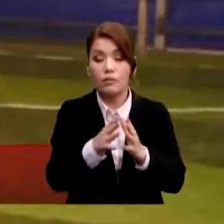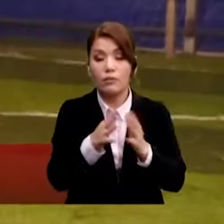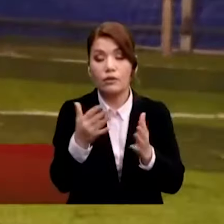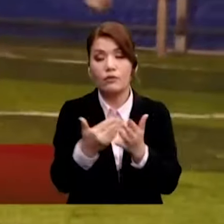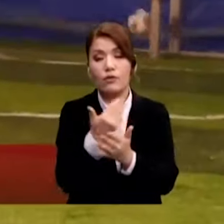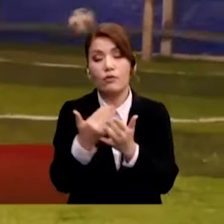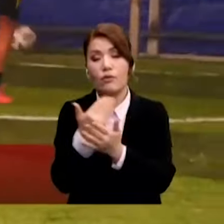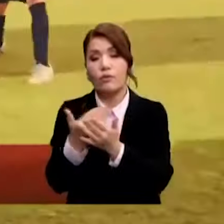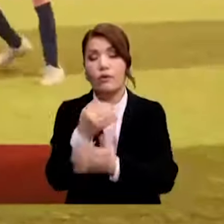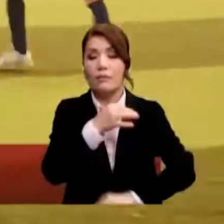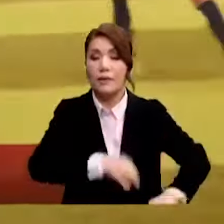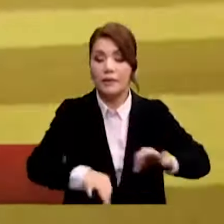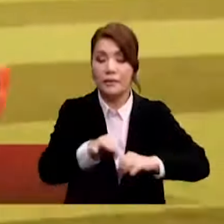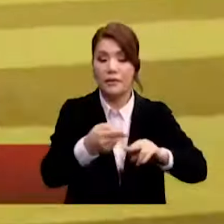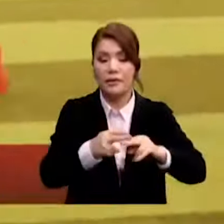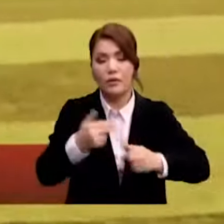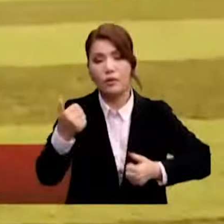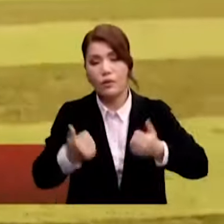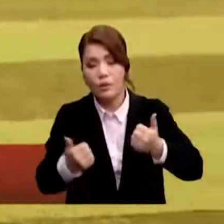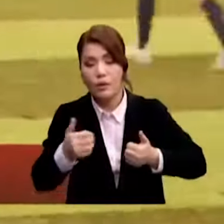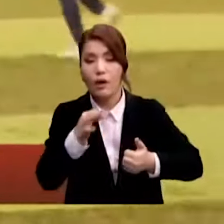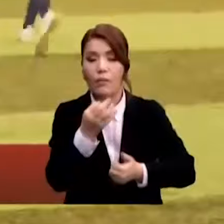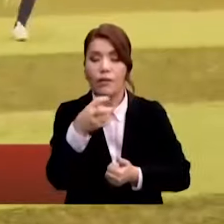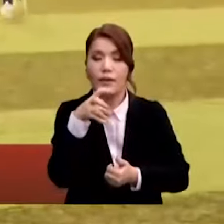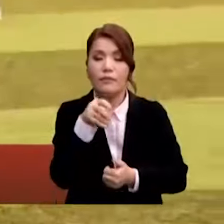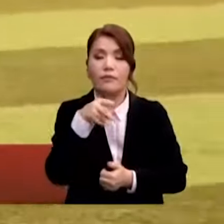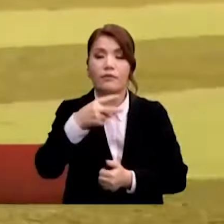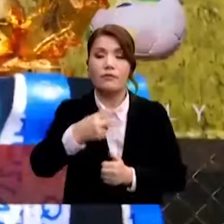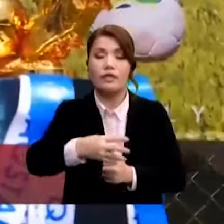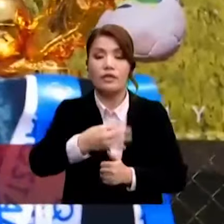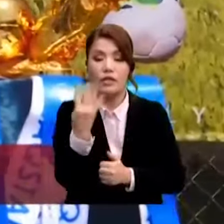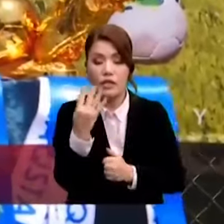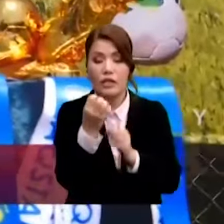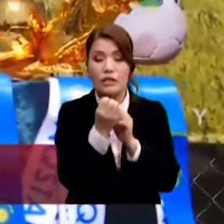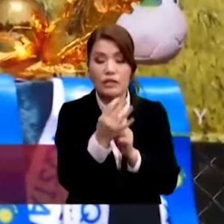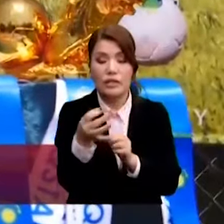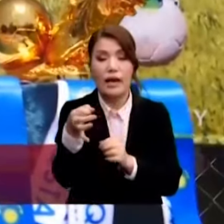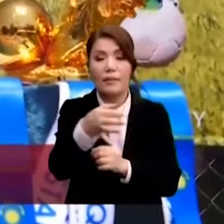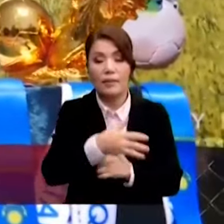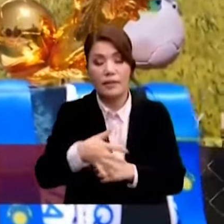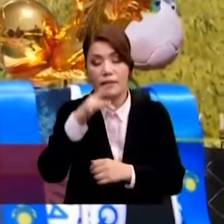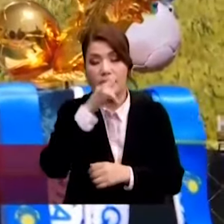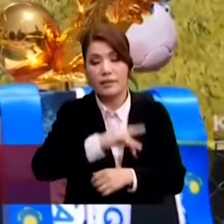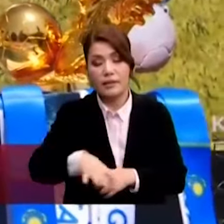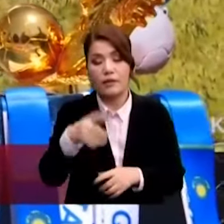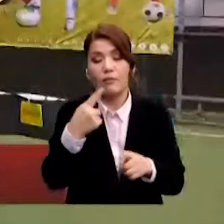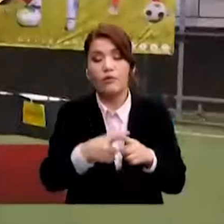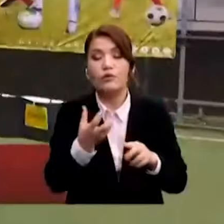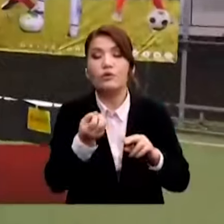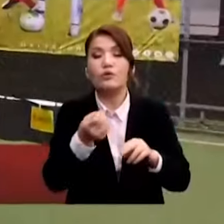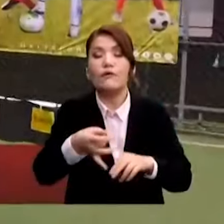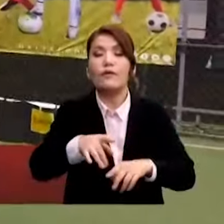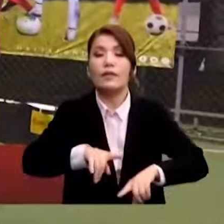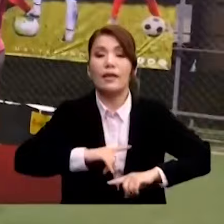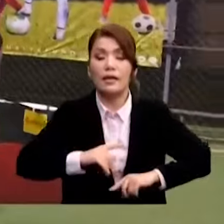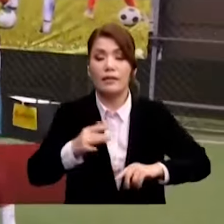пополнится новыми проектами. Среди них областные турниры «Халык Open Cup 2024» в 14 областях Казахстана, а